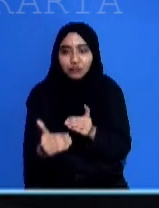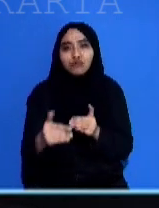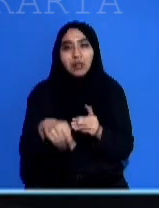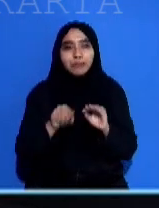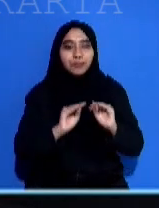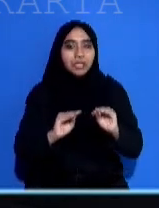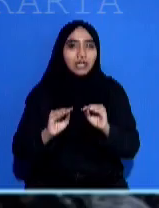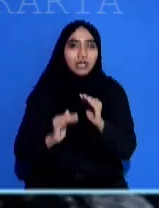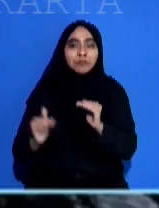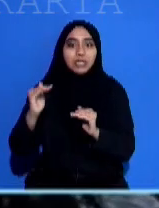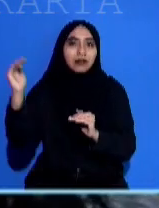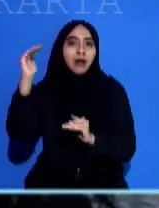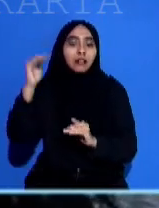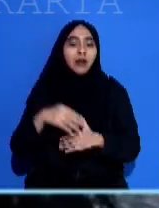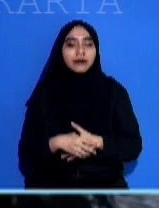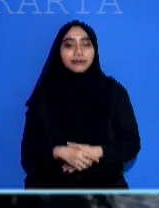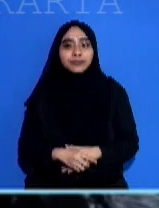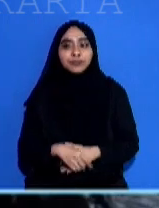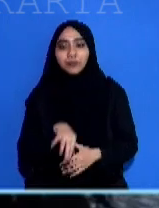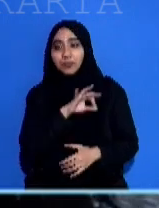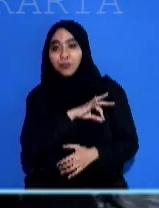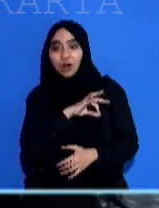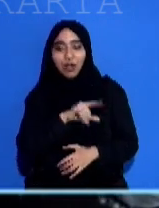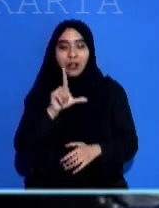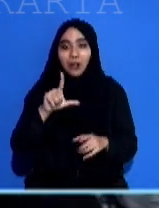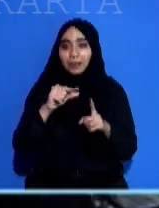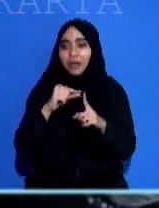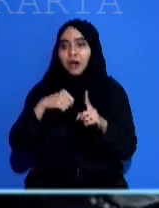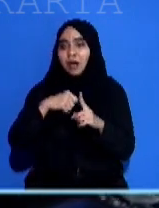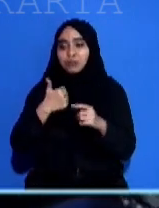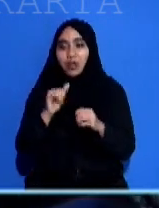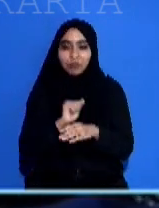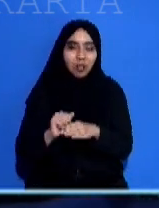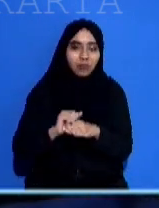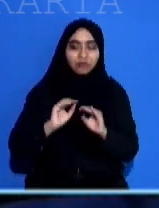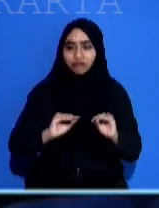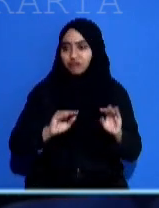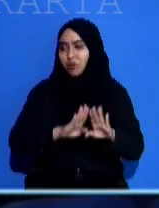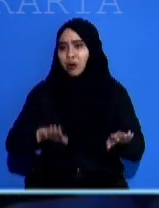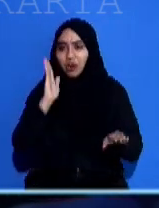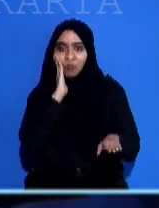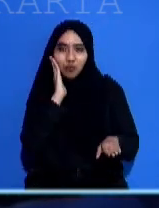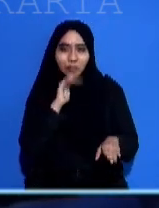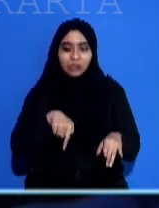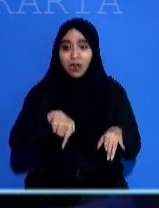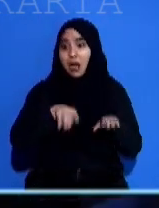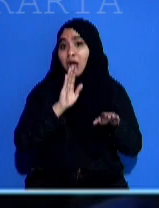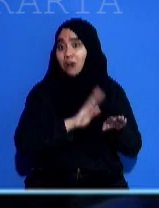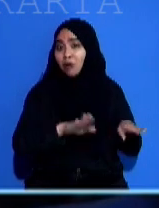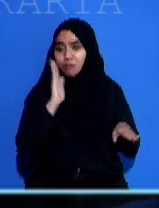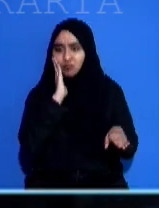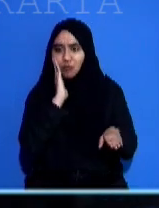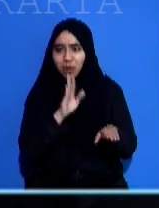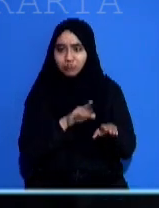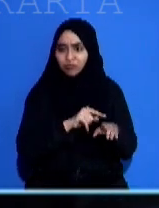lebih tinggi manfaat dari LKP sendiri itu bisa melatih kemampuan anak-anak muda kayak sekarang ini anak-anak muda bisa untuk melatih